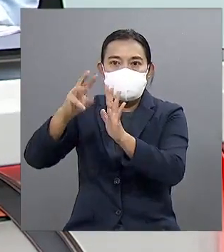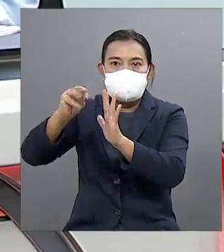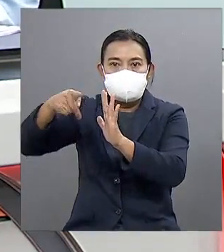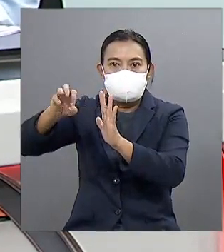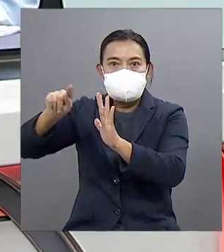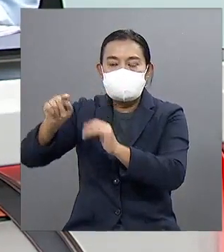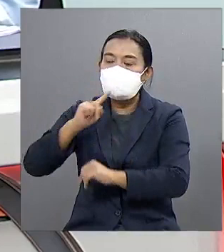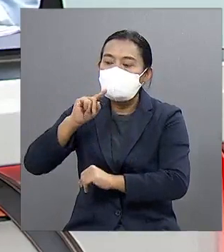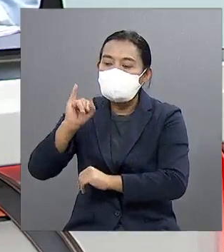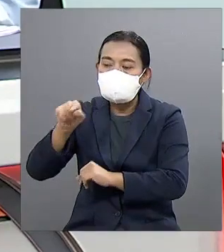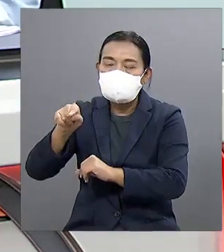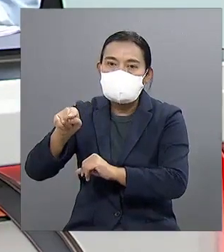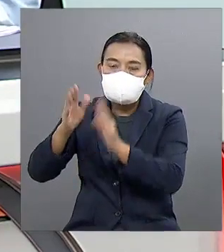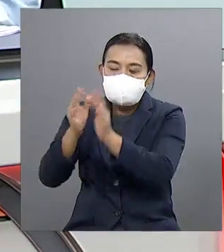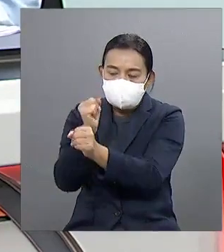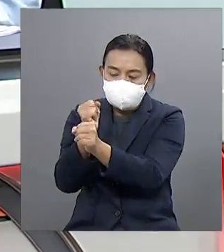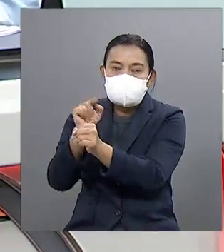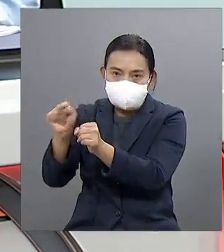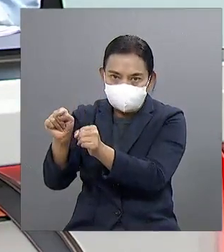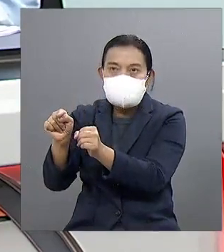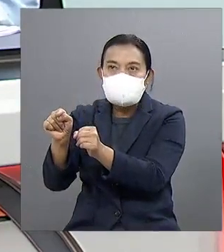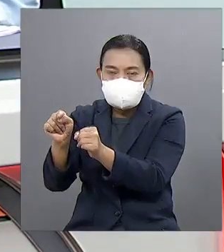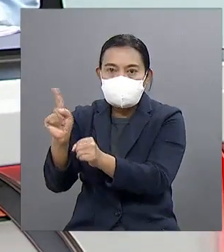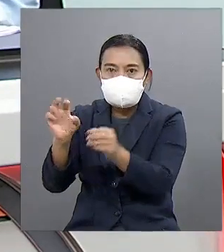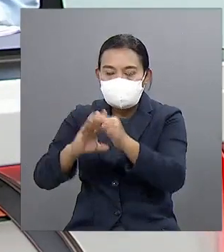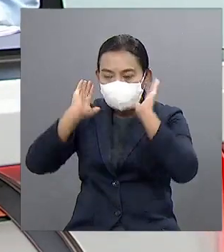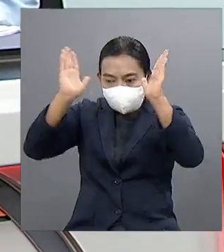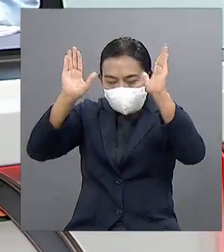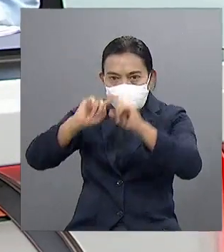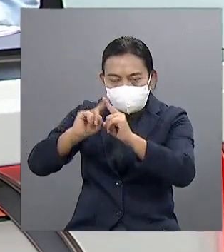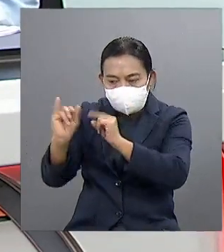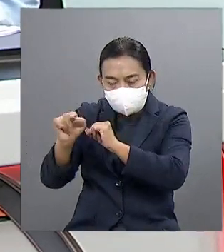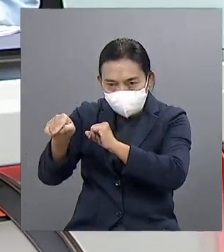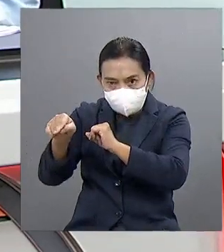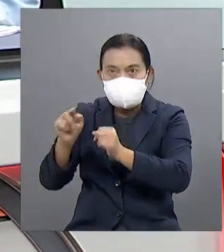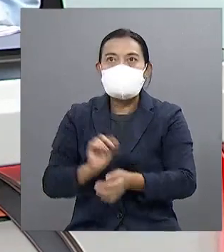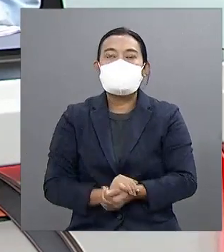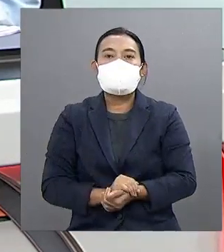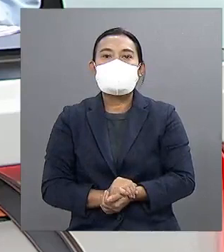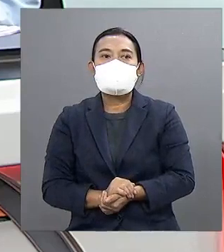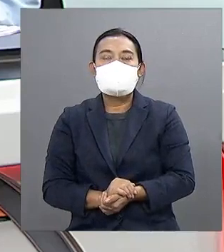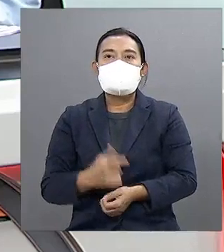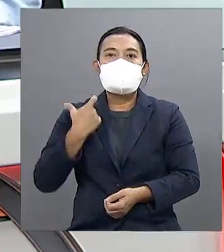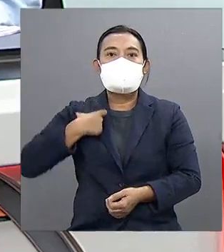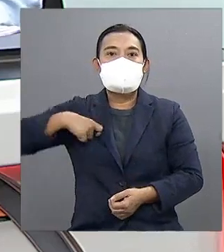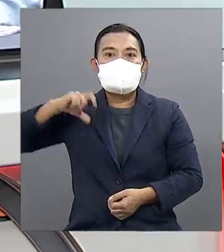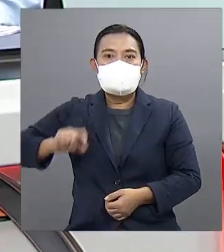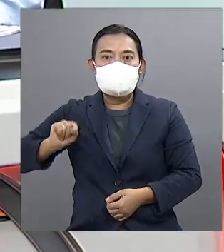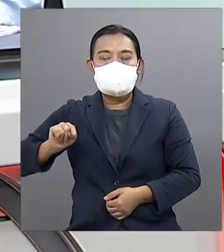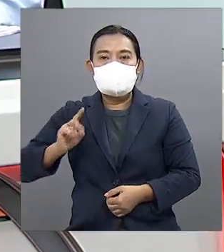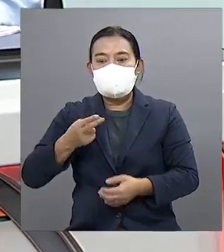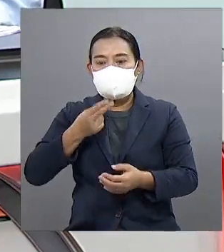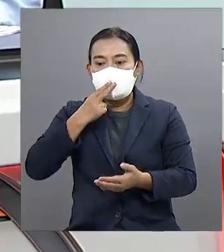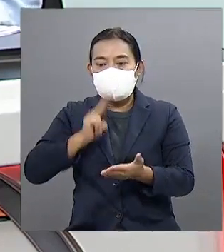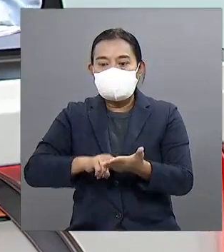านผู้ปฏิบัติหน้าที่และหมิ่นประมาทด้วยการโฆษณานะครับขณะที่นายสิทธาเบี้ยบังเกิดทนายความเข้ายื่นหนังสือที่กองบัญชา